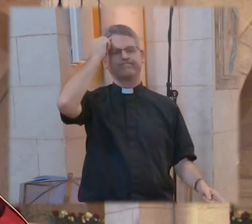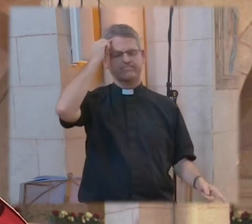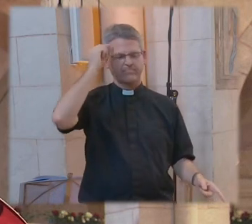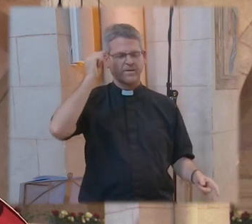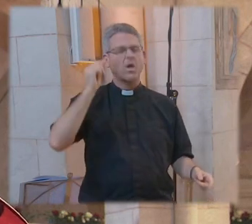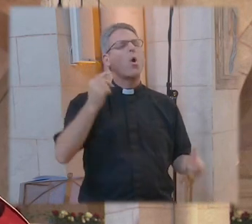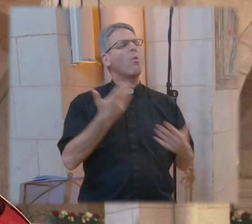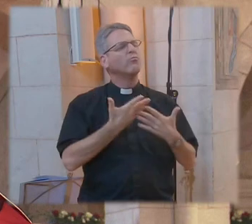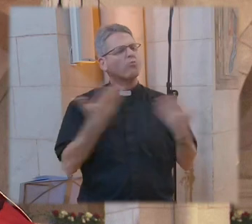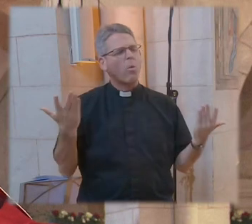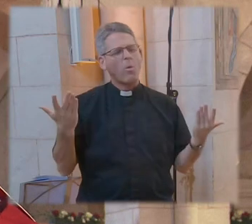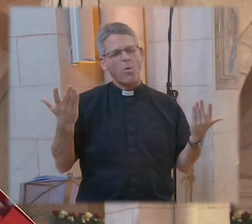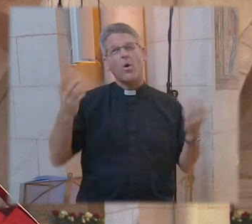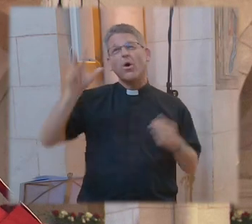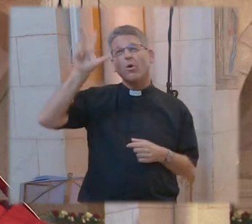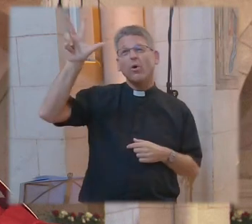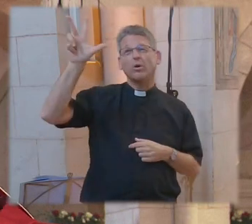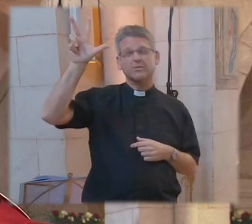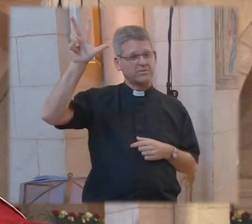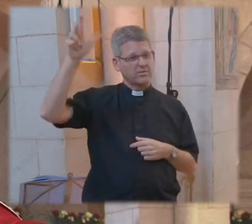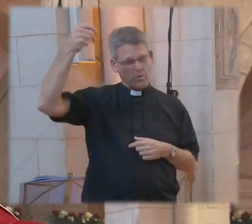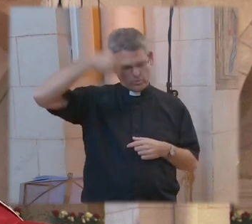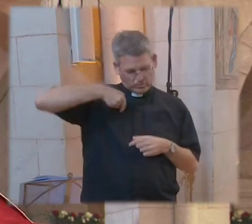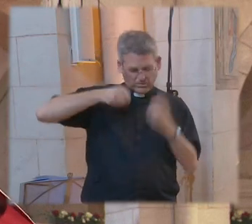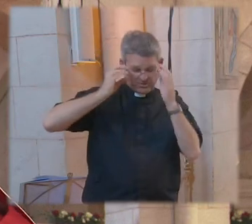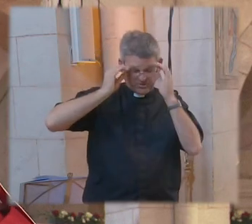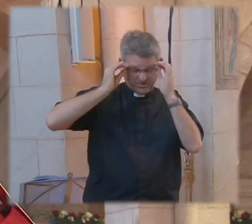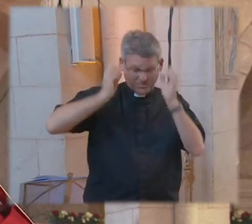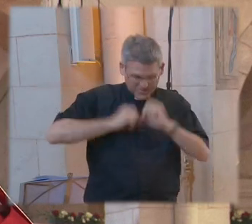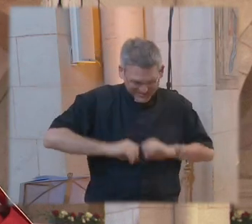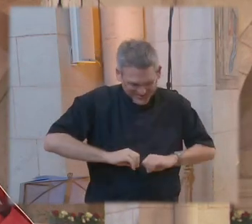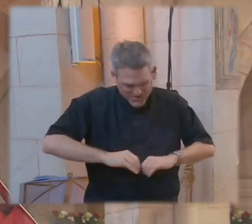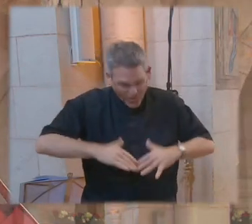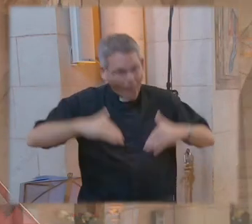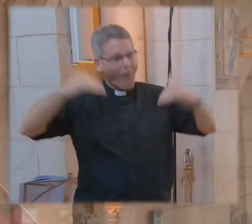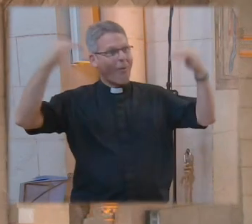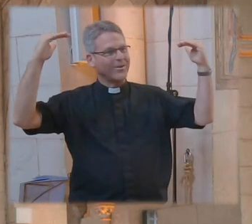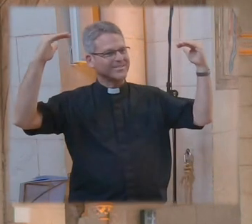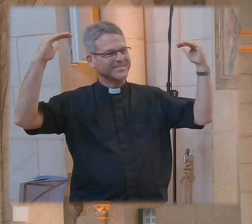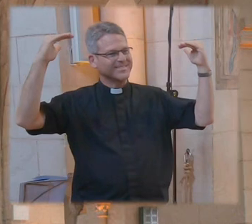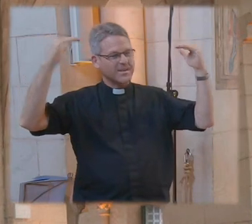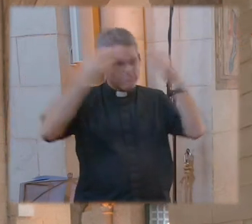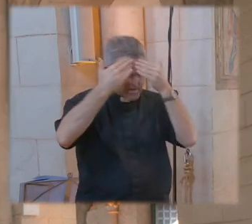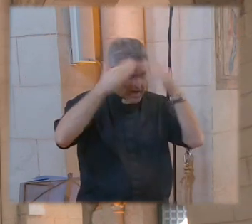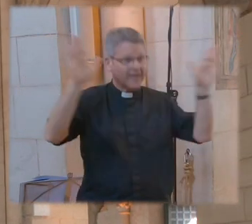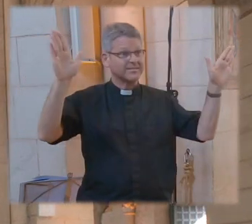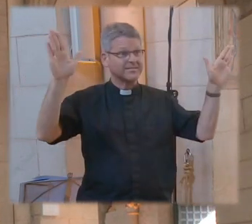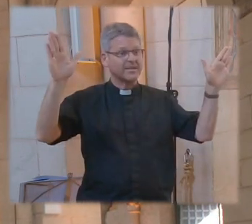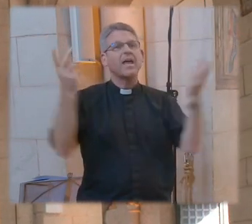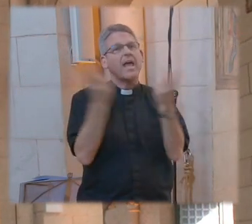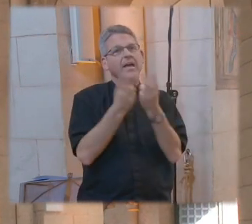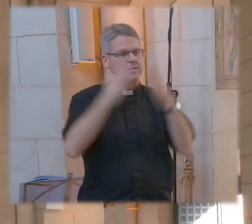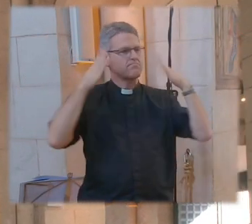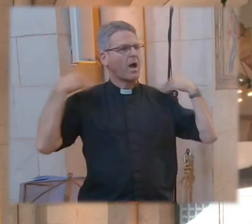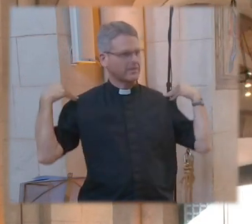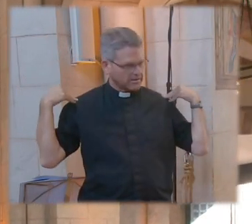nur dort, wo Gott durch uns Menschen groß gemacht wird, wo wir dasselbe tun wie Maria im